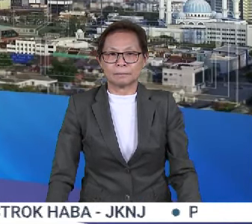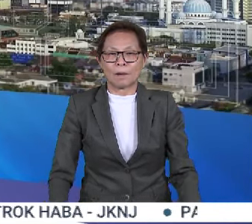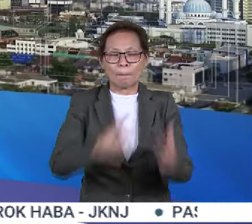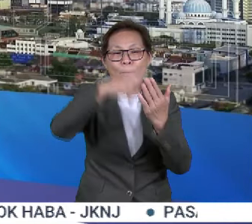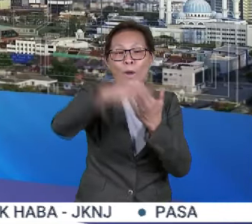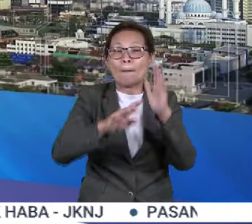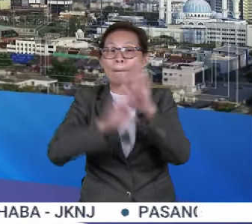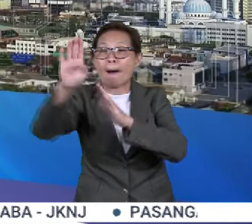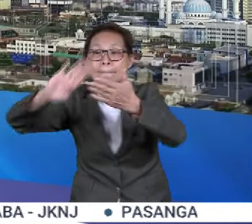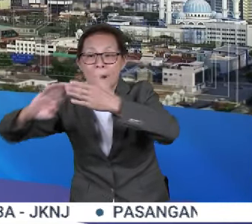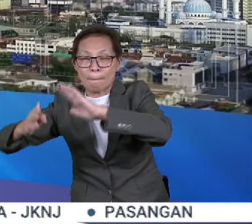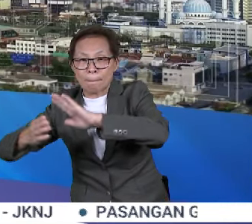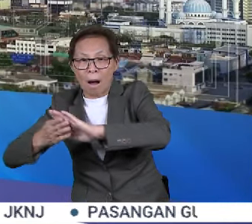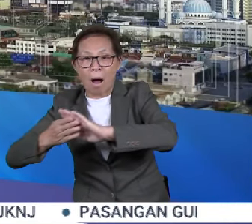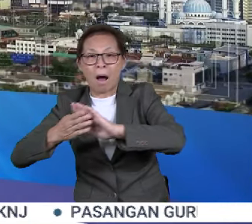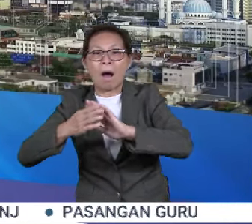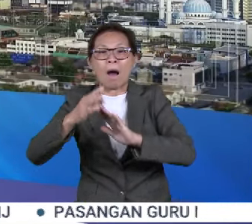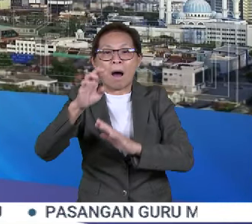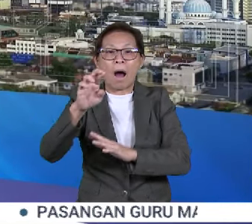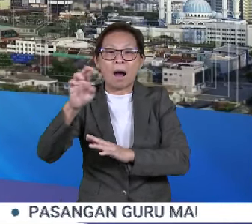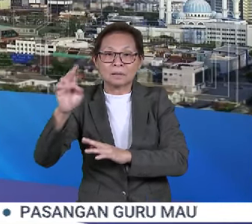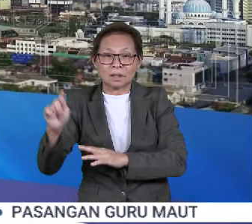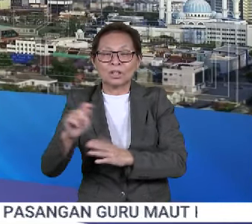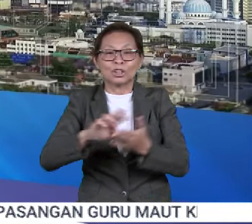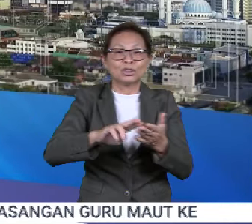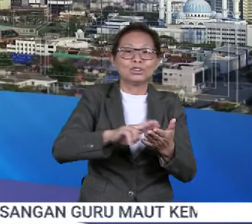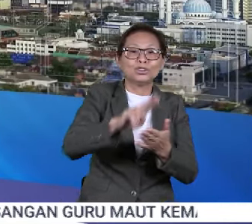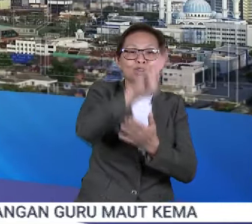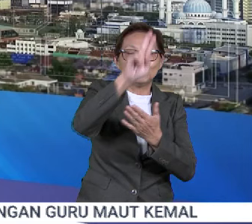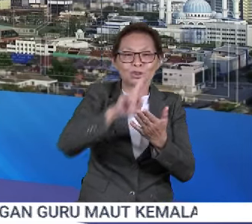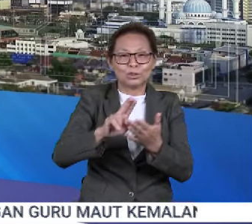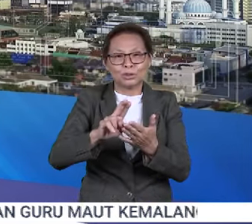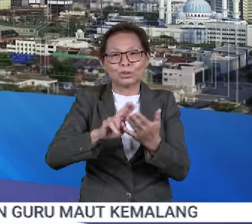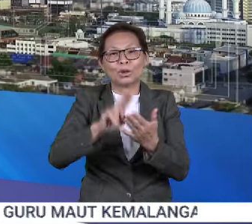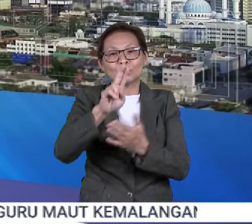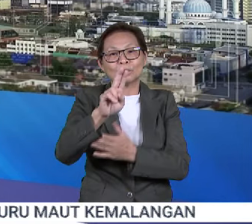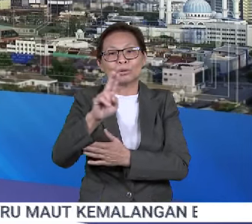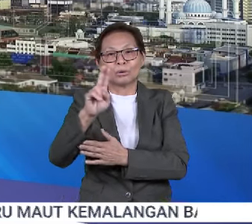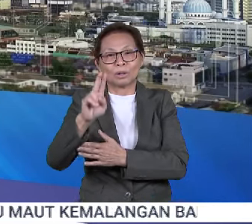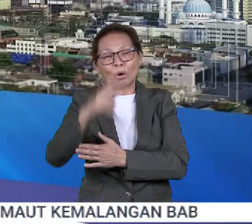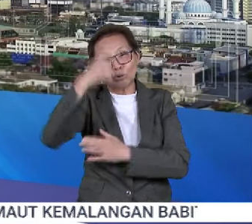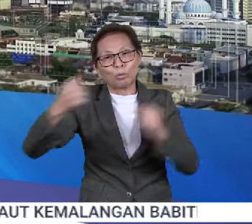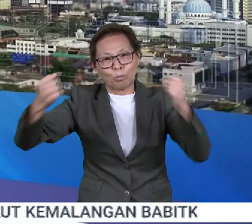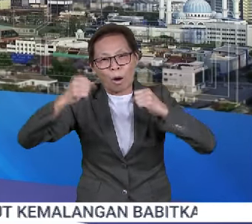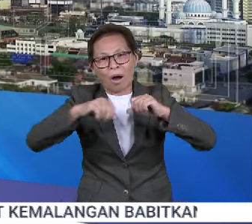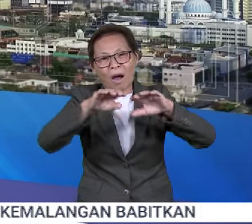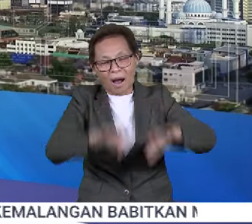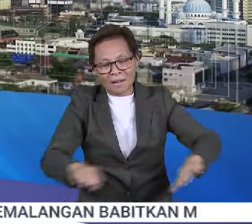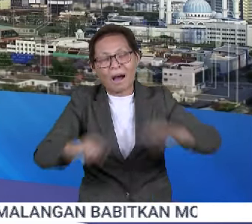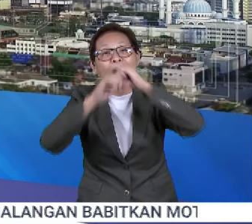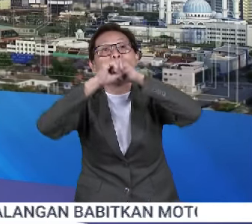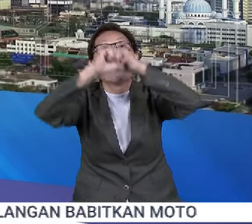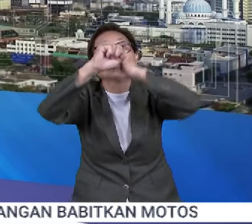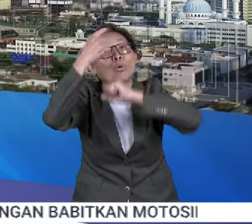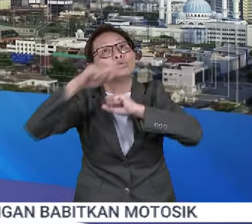Program Pembangunan Masyarakat Asli atau PETAMA, inisiatif Kolej Universiti Yayasan Pahang UCYP untuk perkasa anak-anak orang asli. Ini